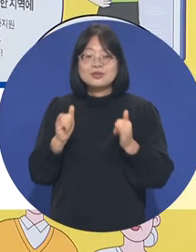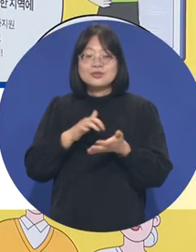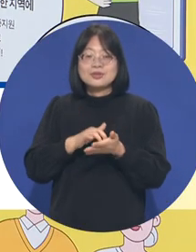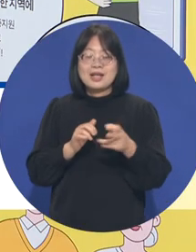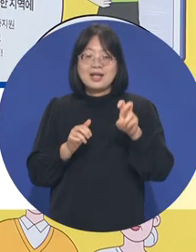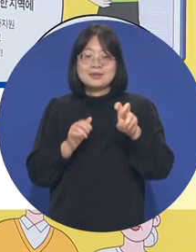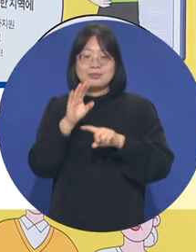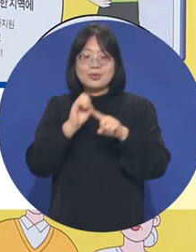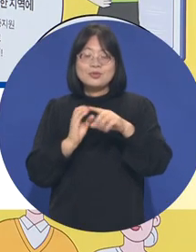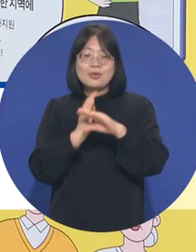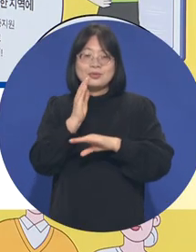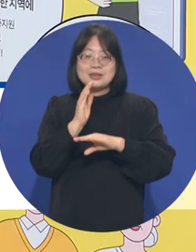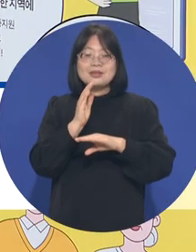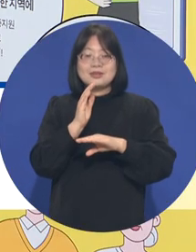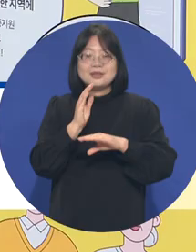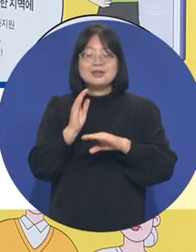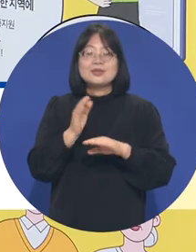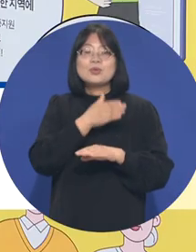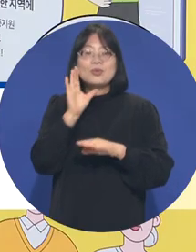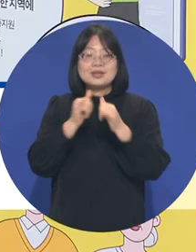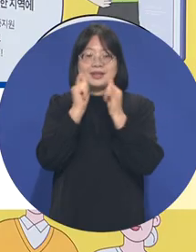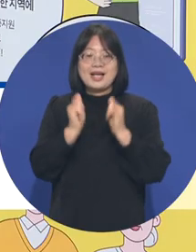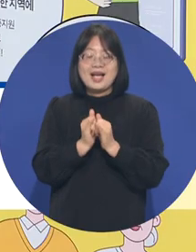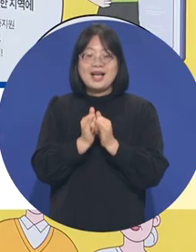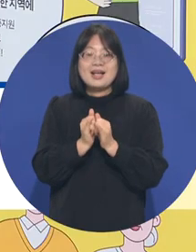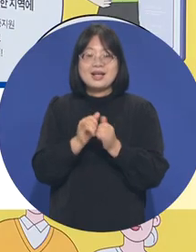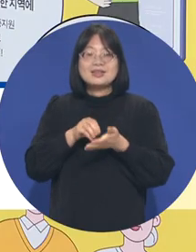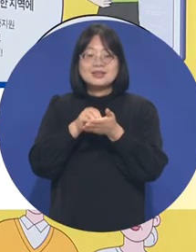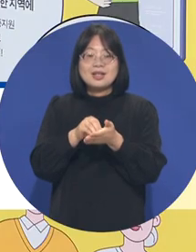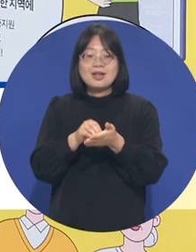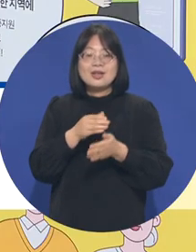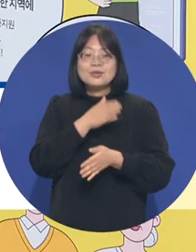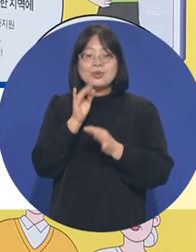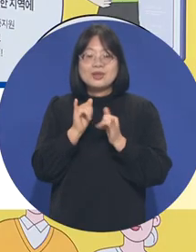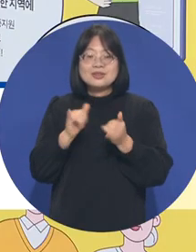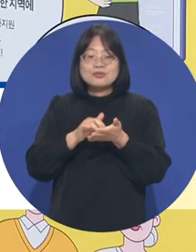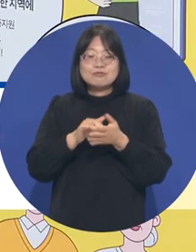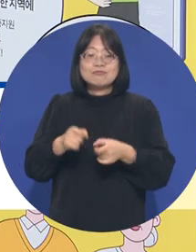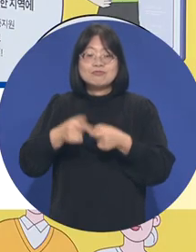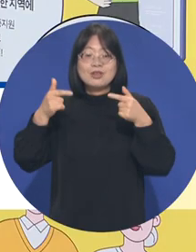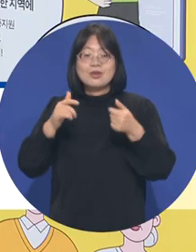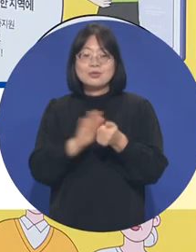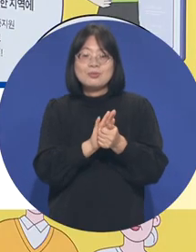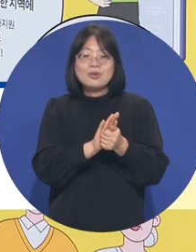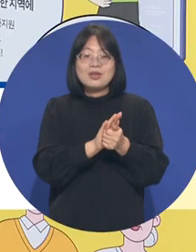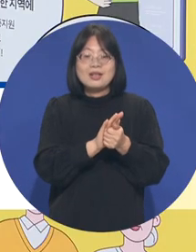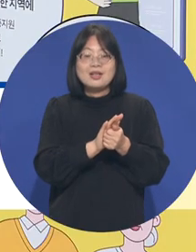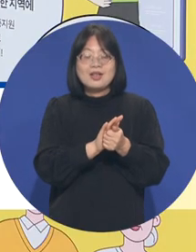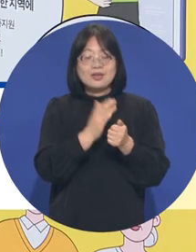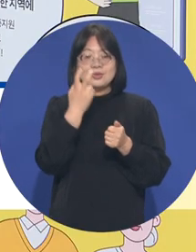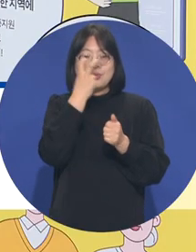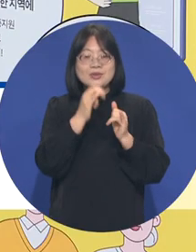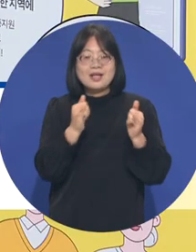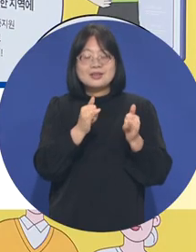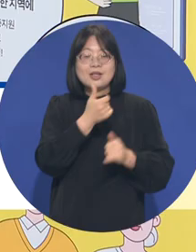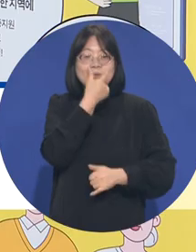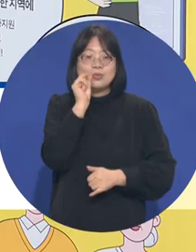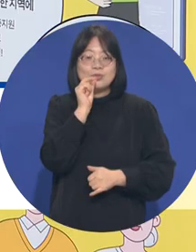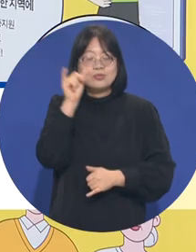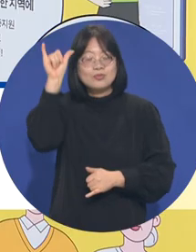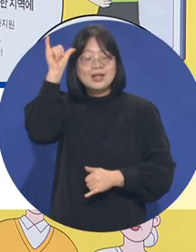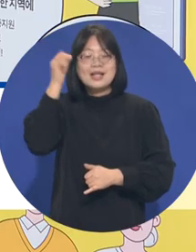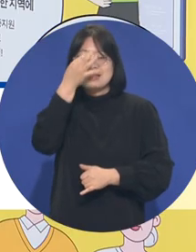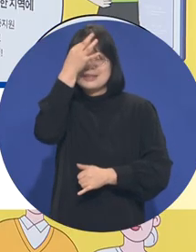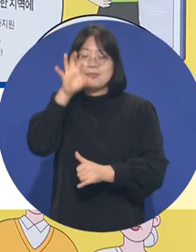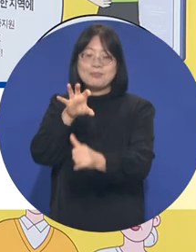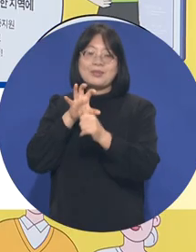넘는 초고령 사회에 진입합니다. 노인 인구 증가와 돌봄 서비스 종사자 인력의 부족을 AI 기술을